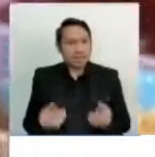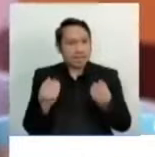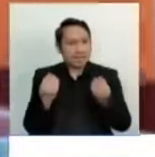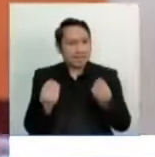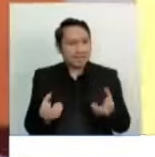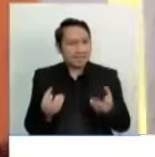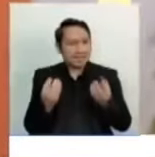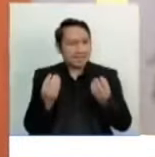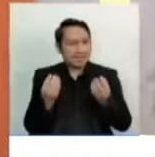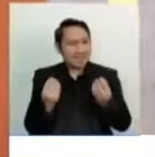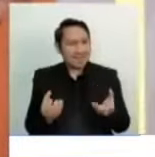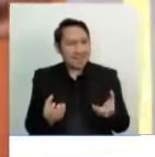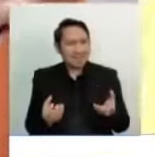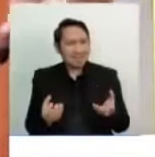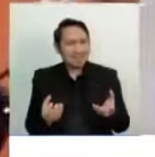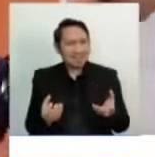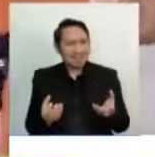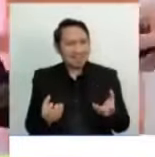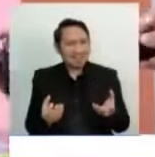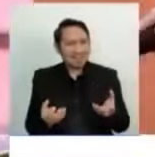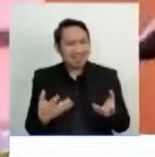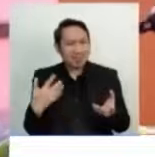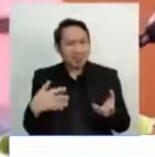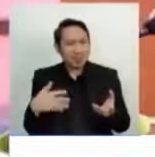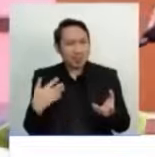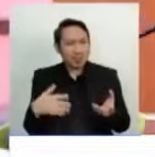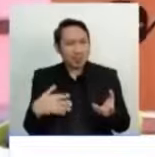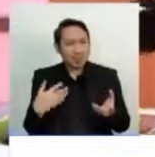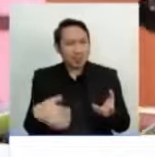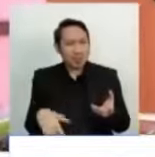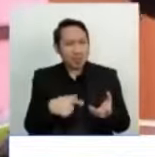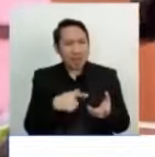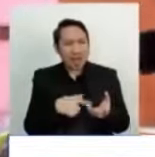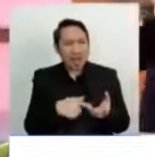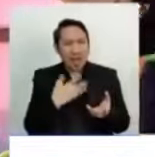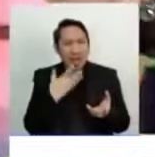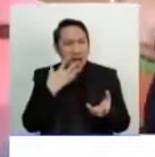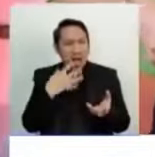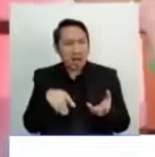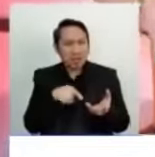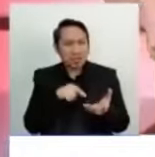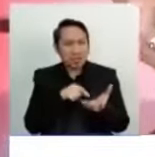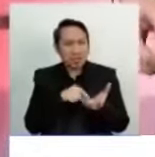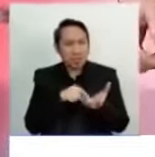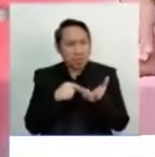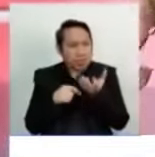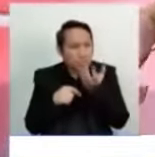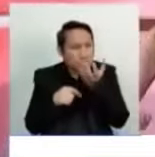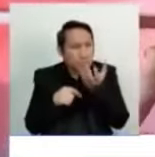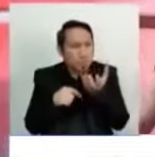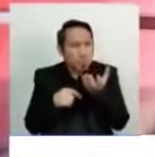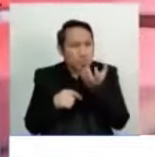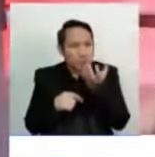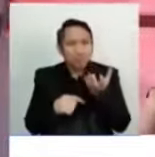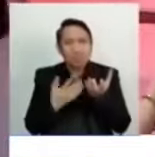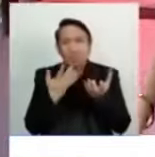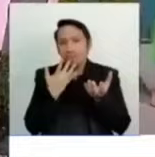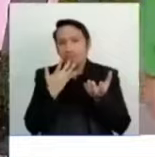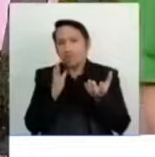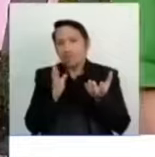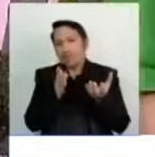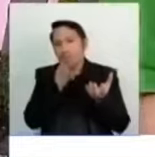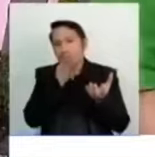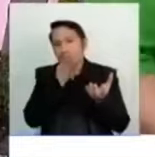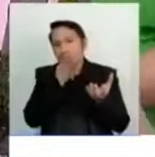Partner! I know! At ang init ng sabaw! Pero ang sarap ng alusal natin. Oo. Spoiled na spoiled tayo sa unang hirit. I know